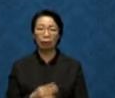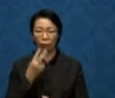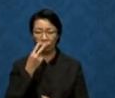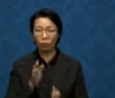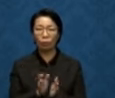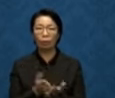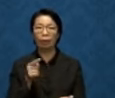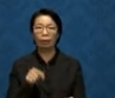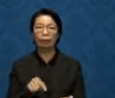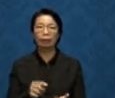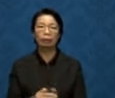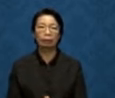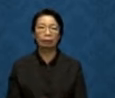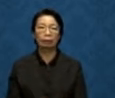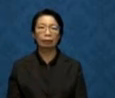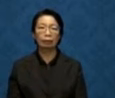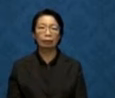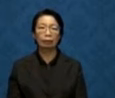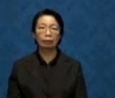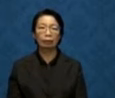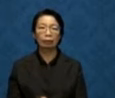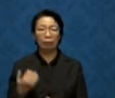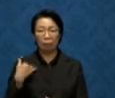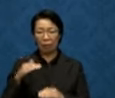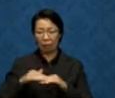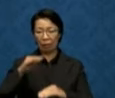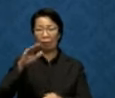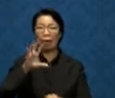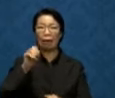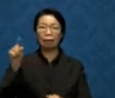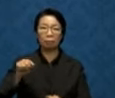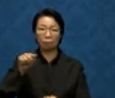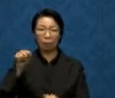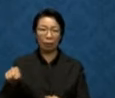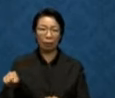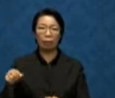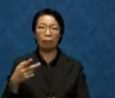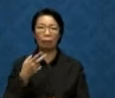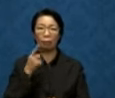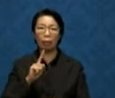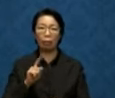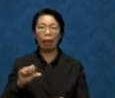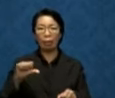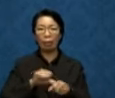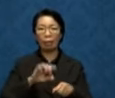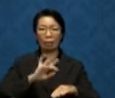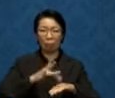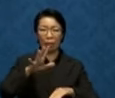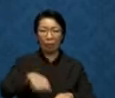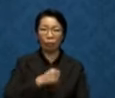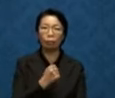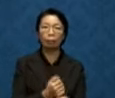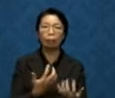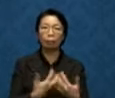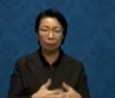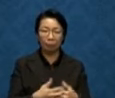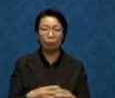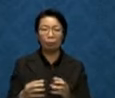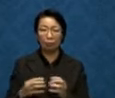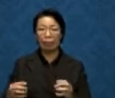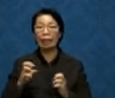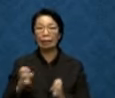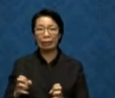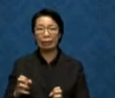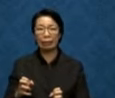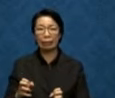รายงานนะครับเกินกว่า 50%นะครับเป็นค่าธรรมชาตินะครับแล้วก็เป็นถ่านหินเสีย